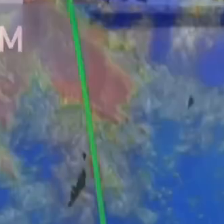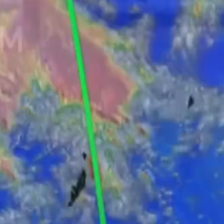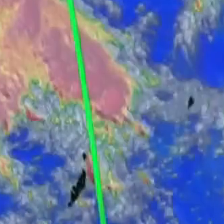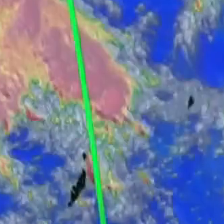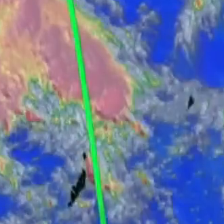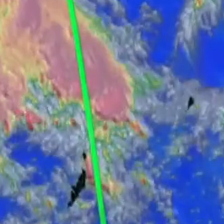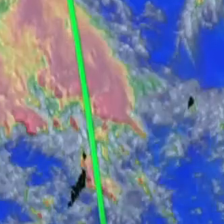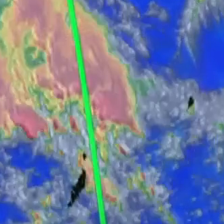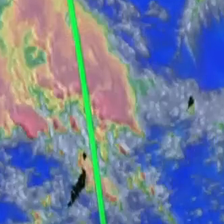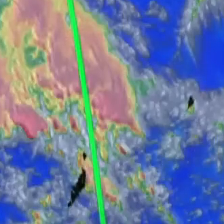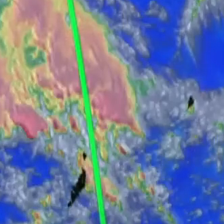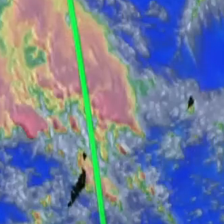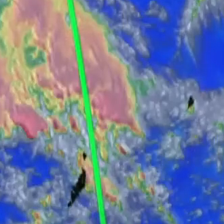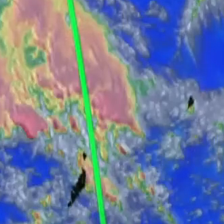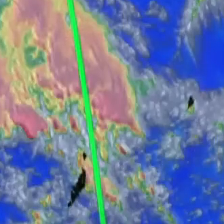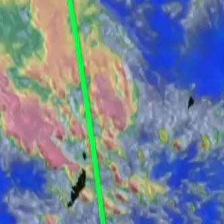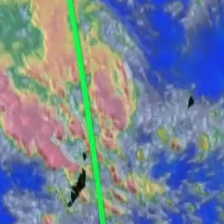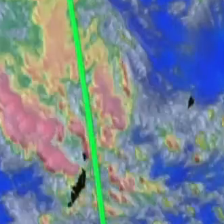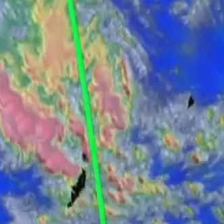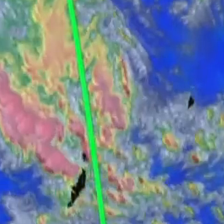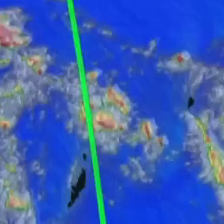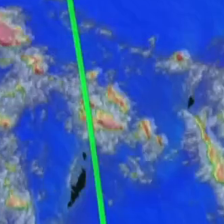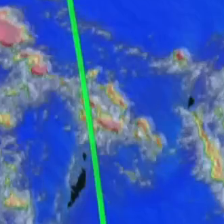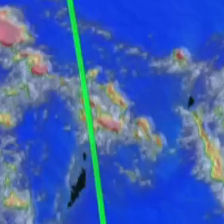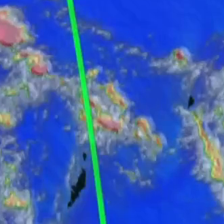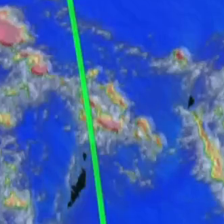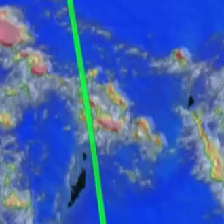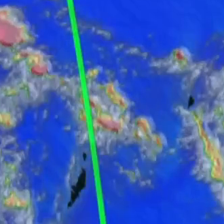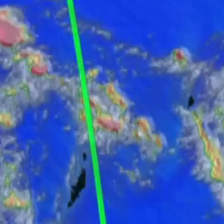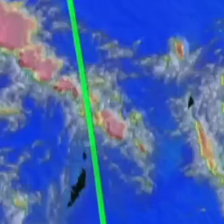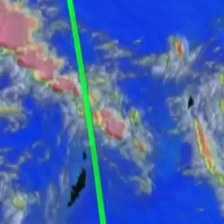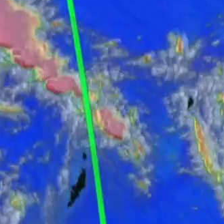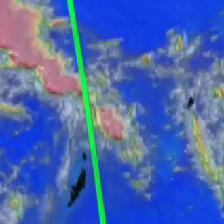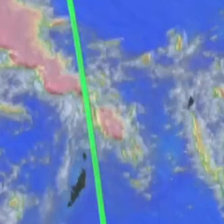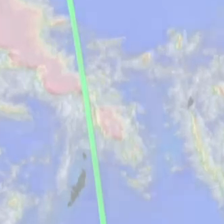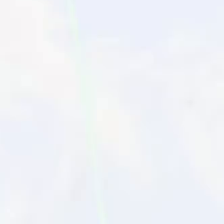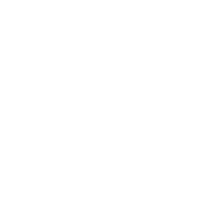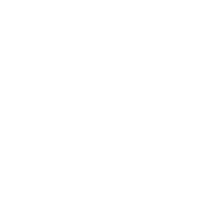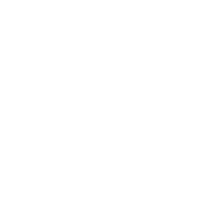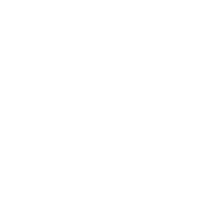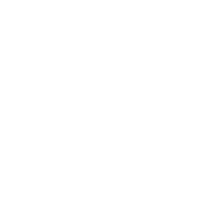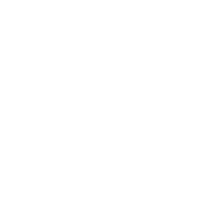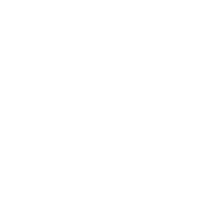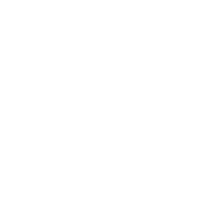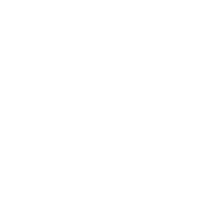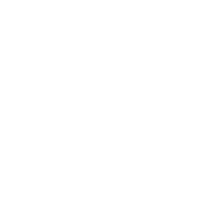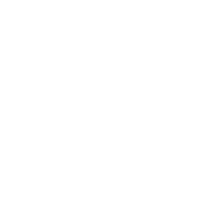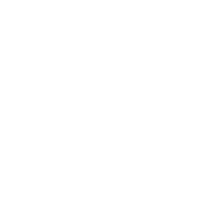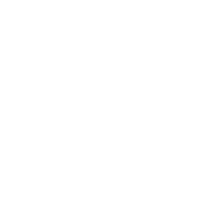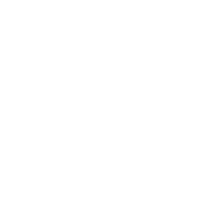Yan po ang update sa lagay ng panahon. Ako po si Ariel Rojas. Ingat kapamilya!